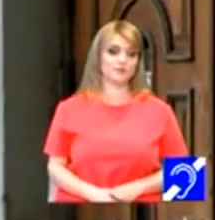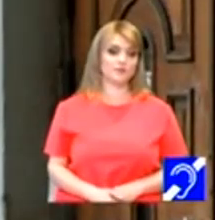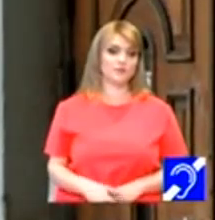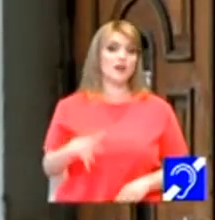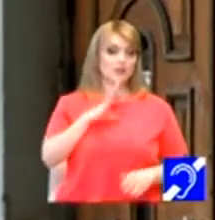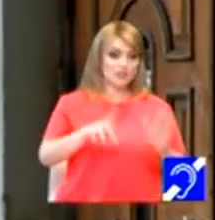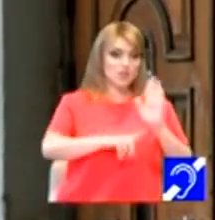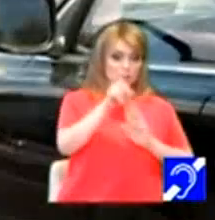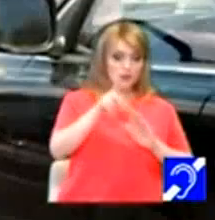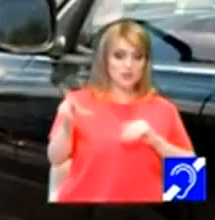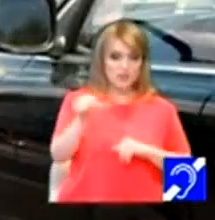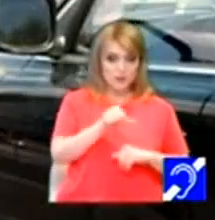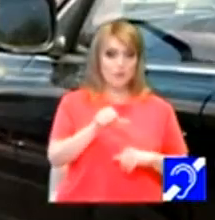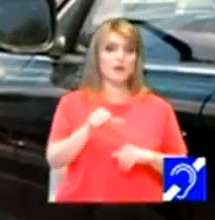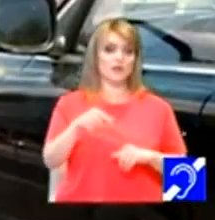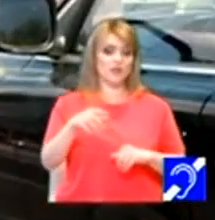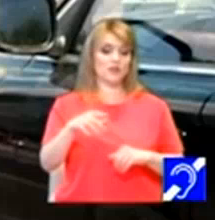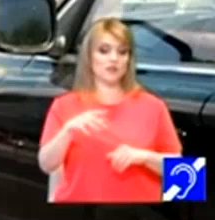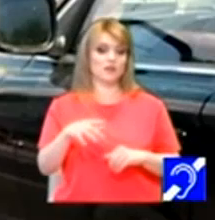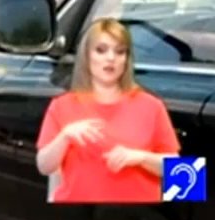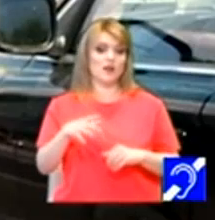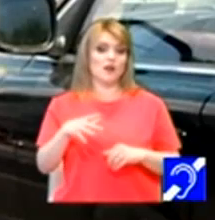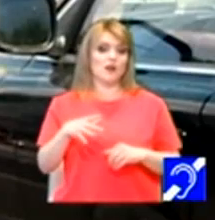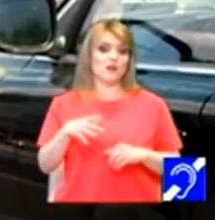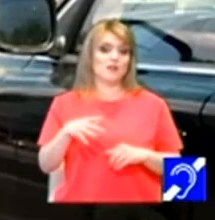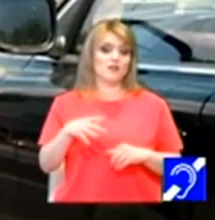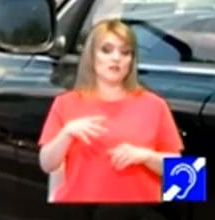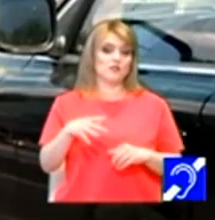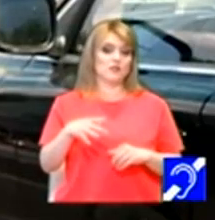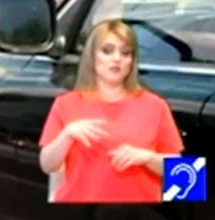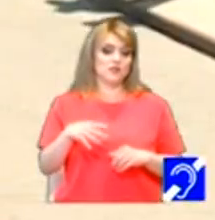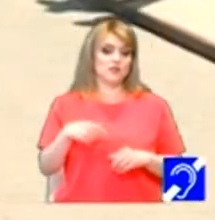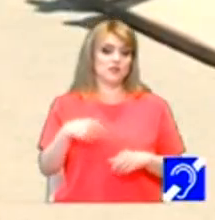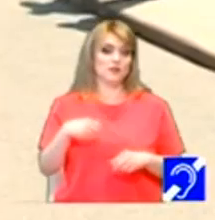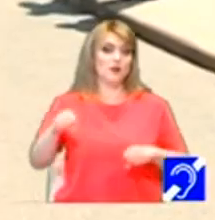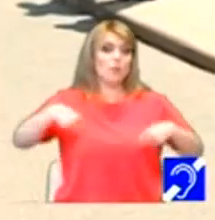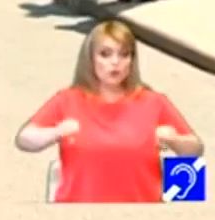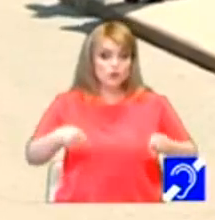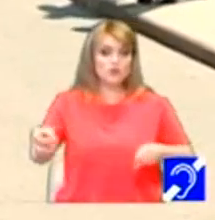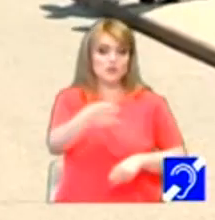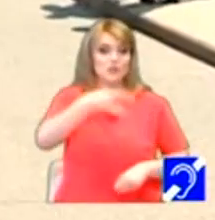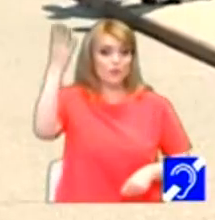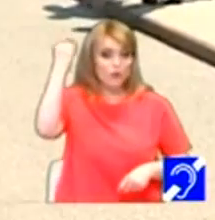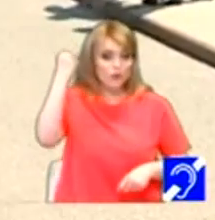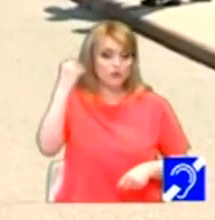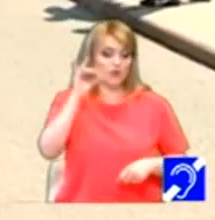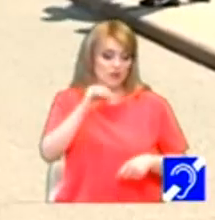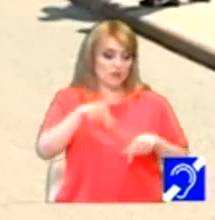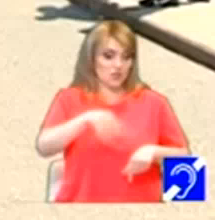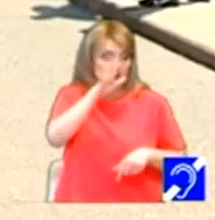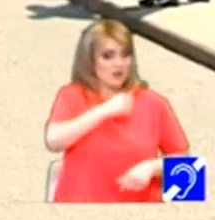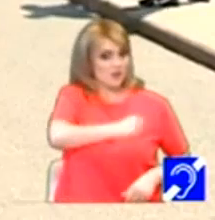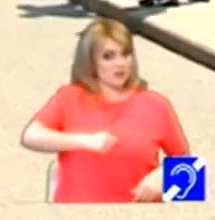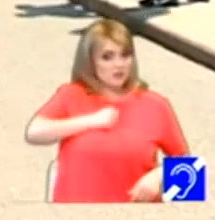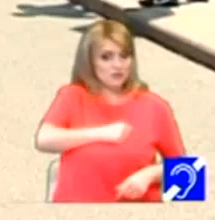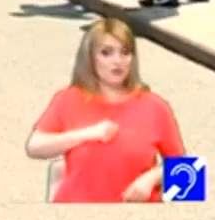la începutul acestei săptămâni. Acest lucru i-a deranjat însă pe motocicliști. Motocicliștii din Republica Moldova și în special din Chișinău sunt foarte